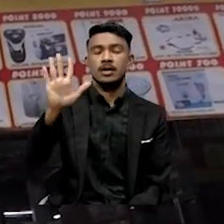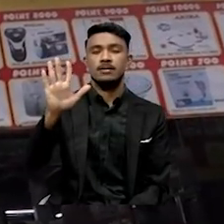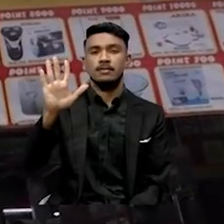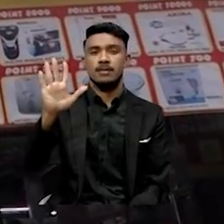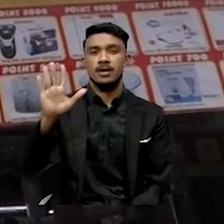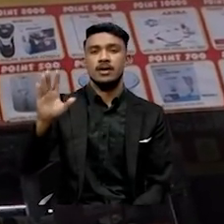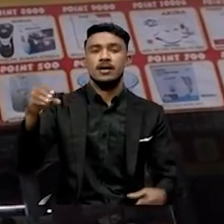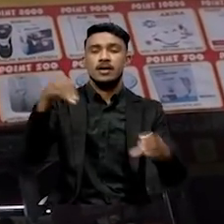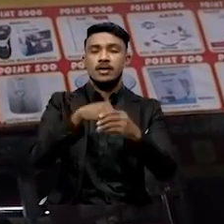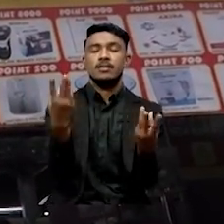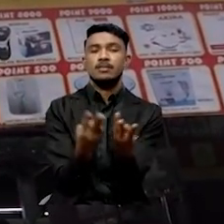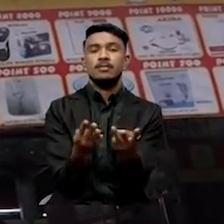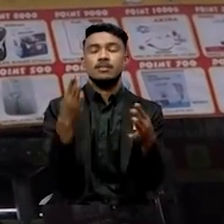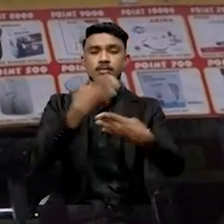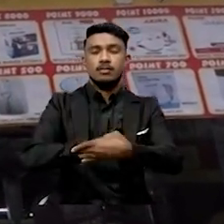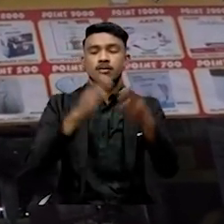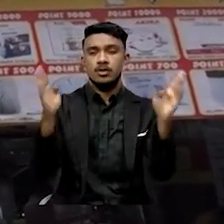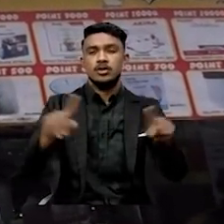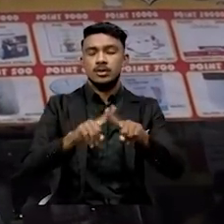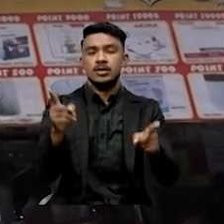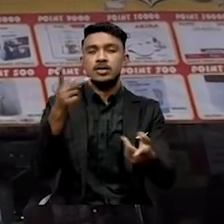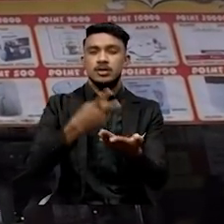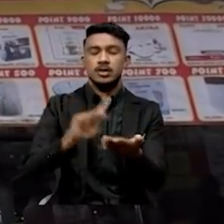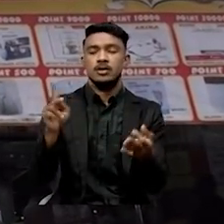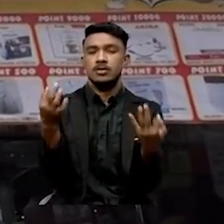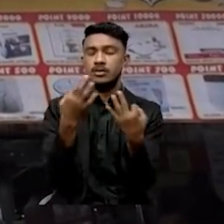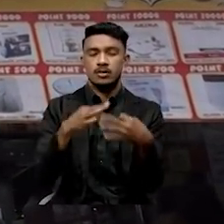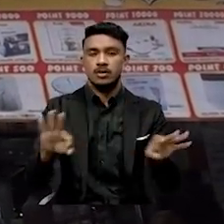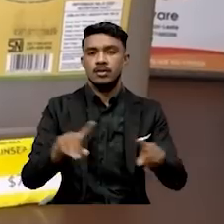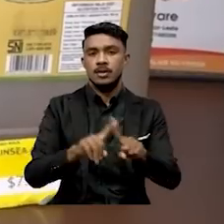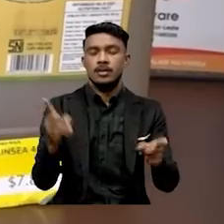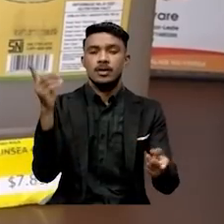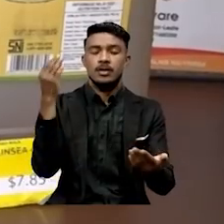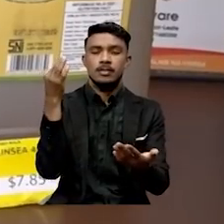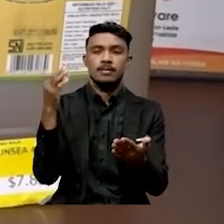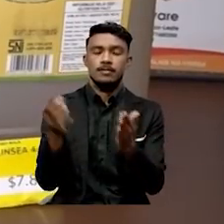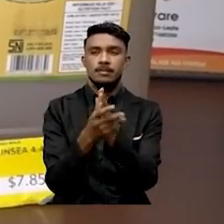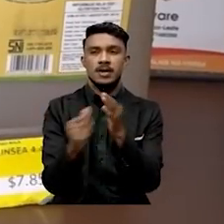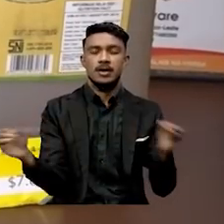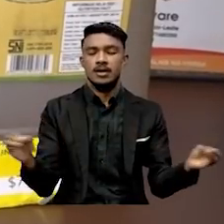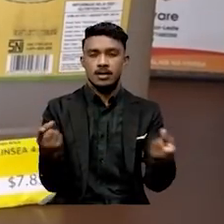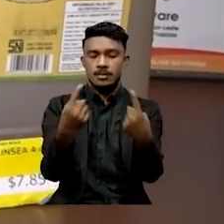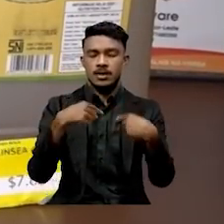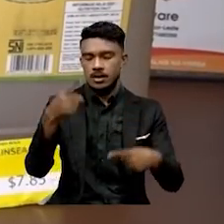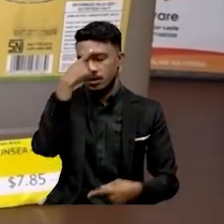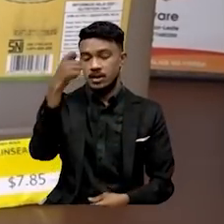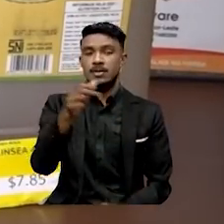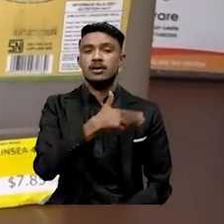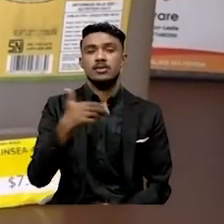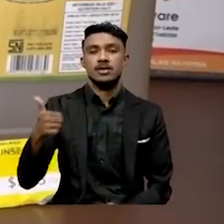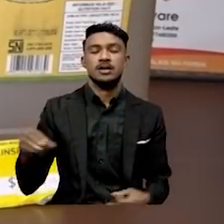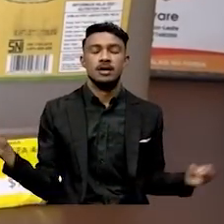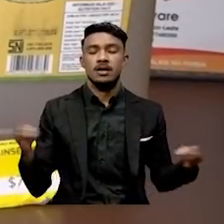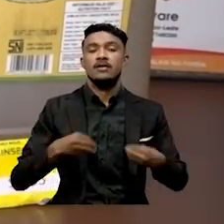selu hotona so ke mina la bele mai tamba Indonesia la fosai mina ne duni ami usu para